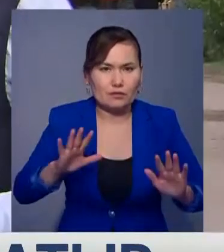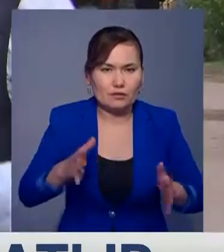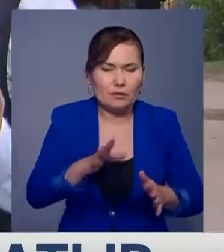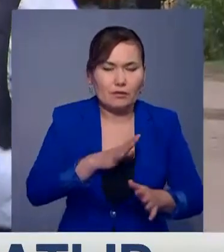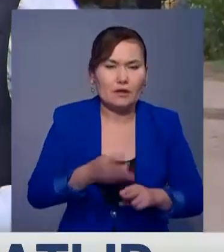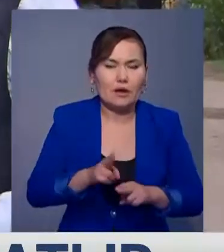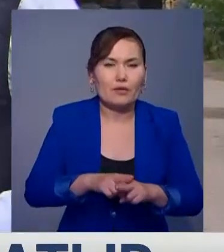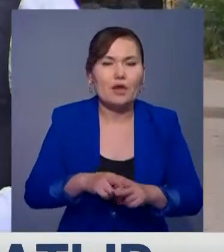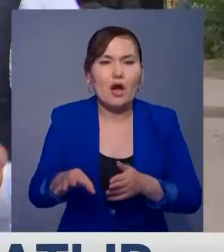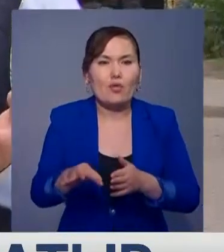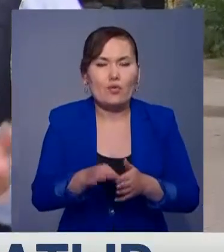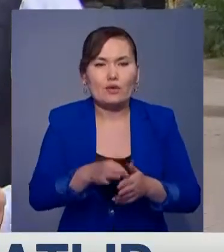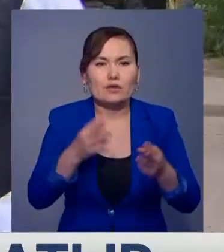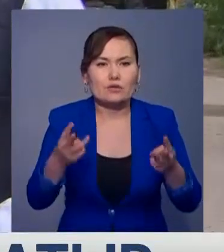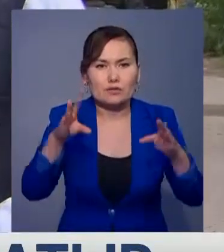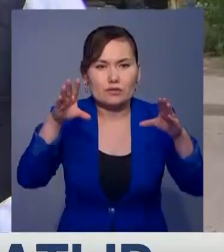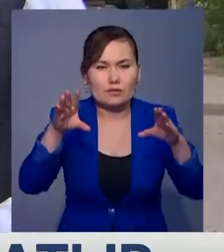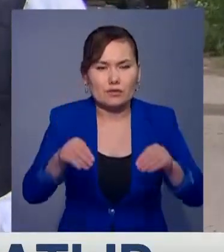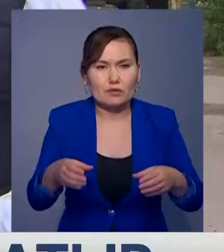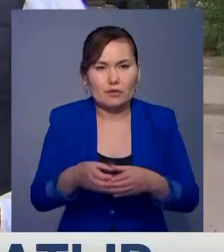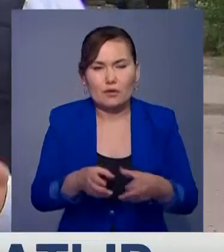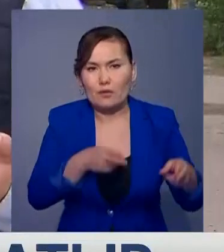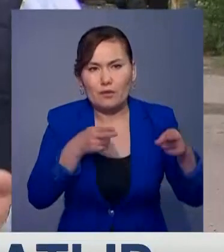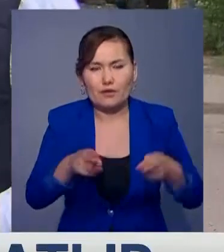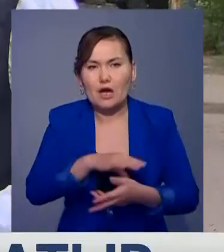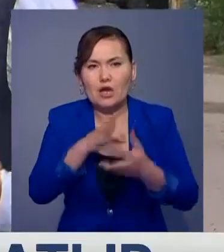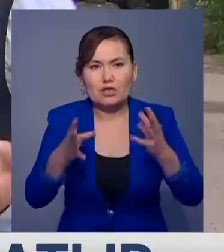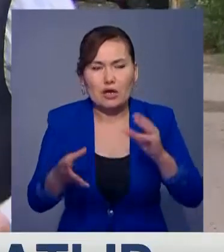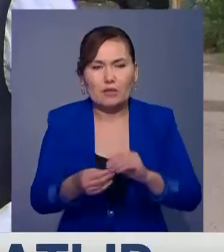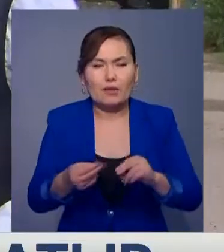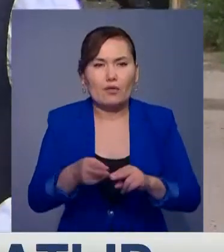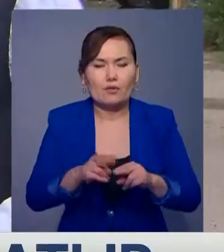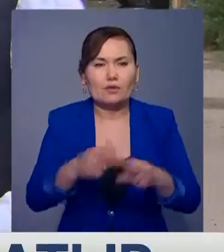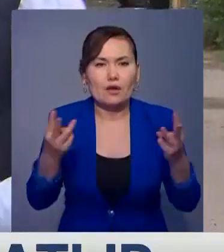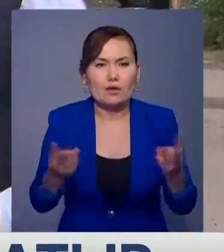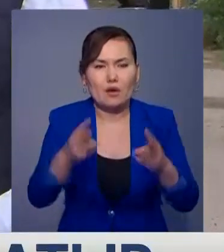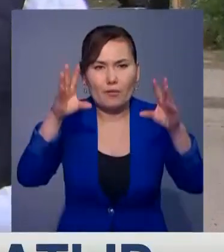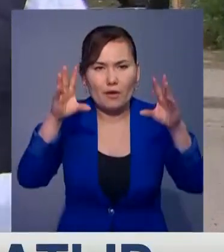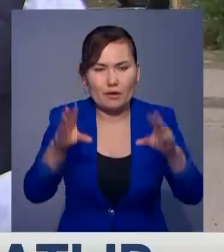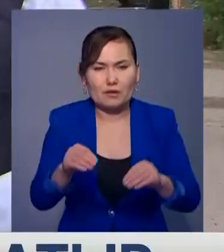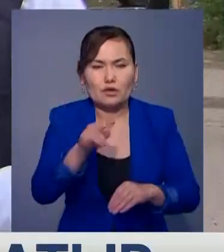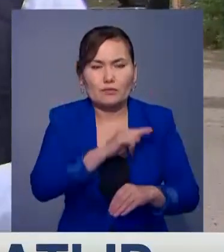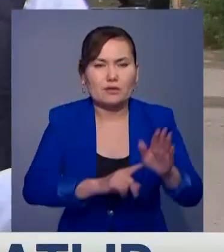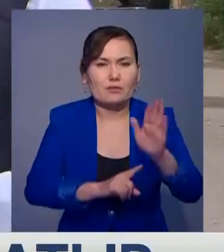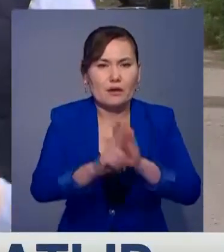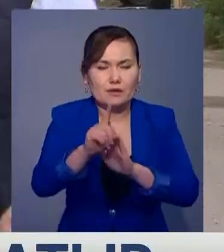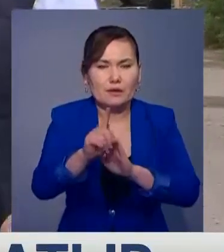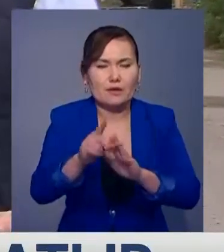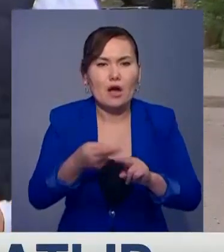жетіп, өртті өшіруге, жалпы жалынды ауыздықтауға кіріскен. Бұл